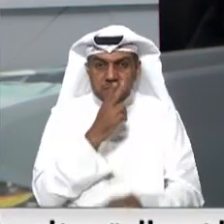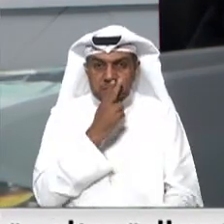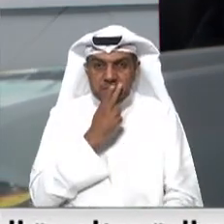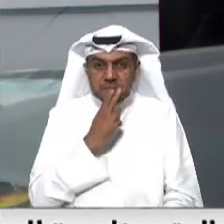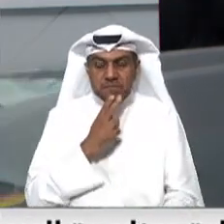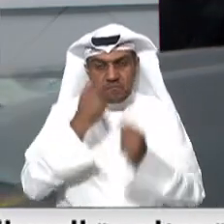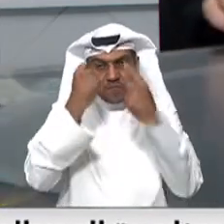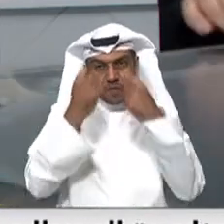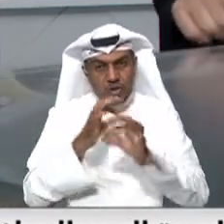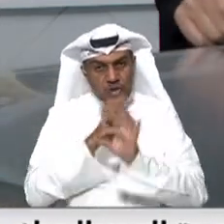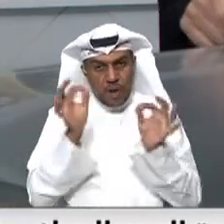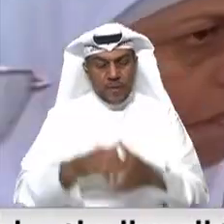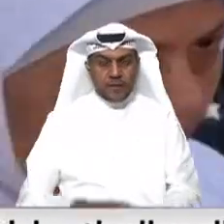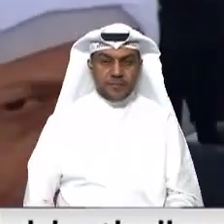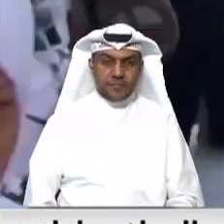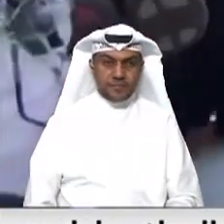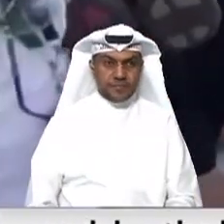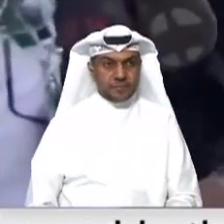العامة.